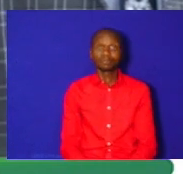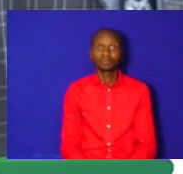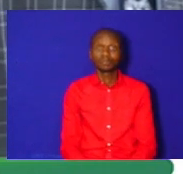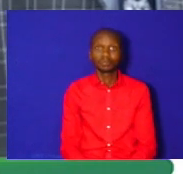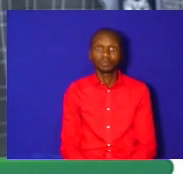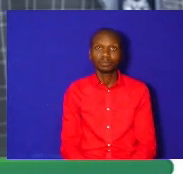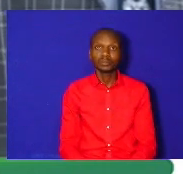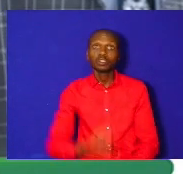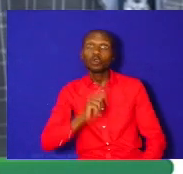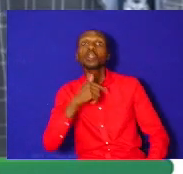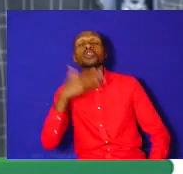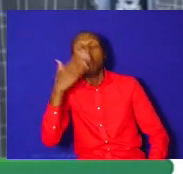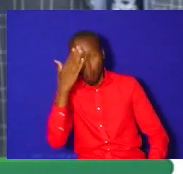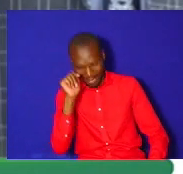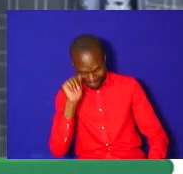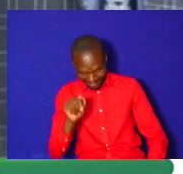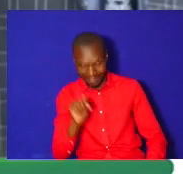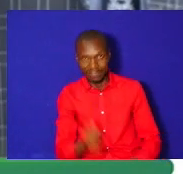tunatarajia